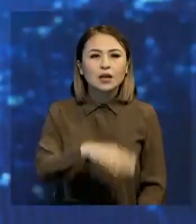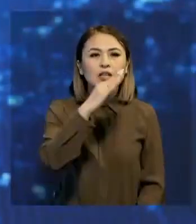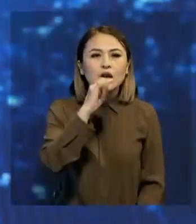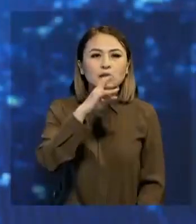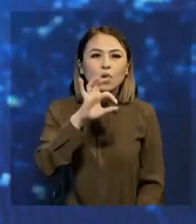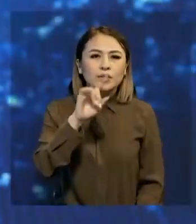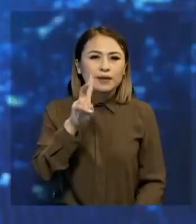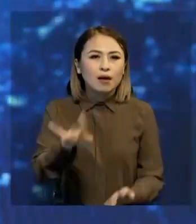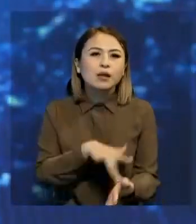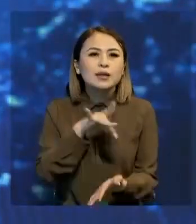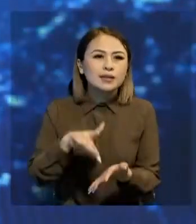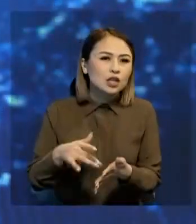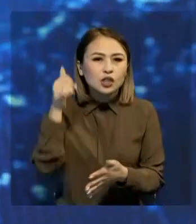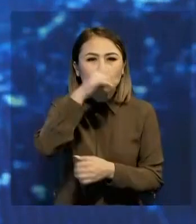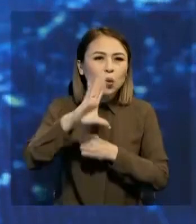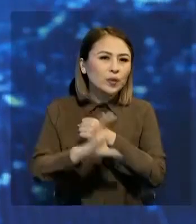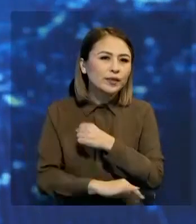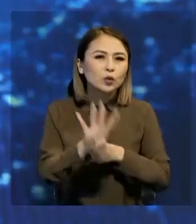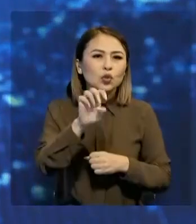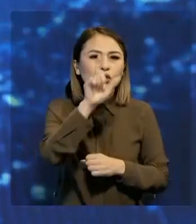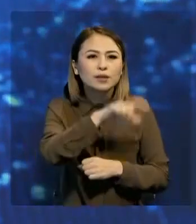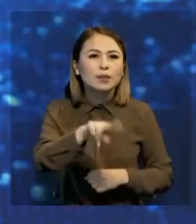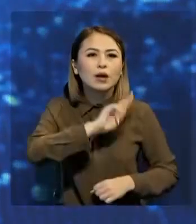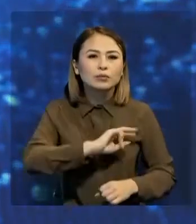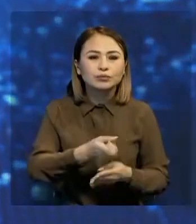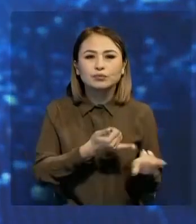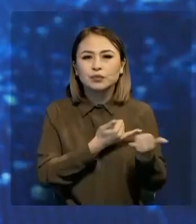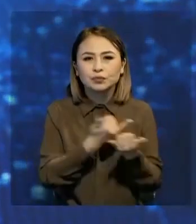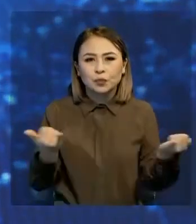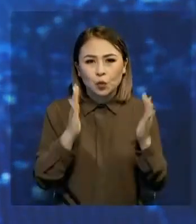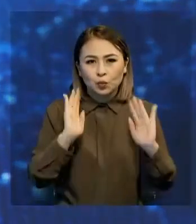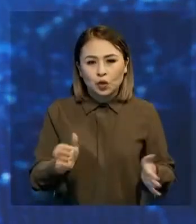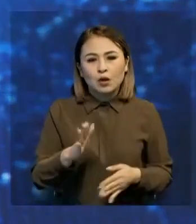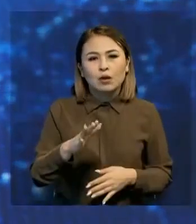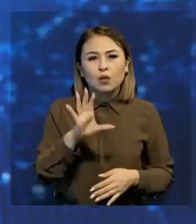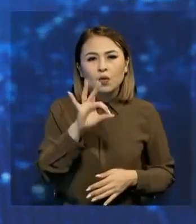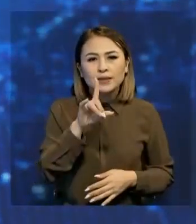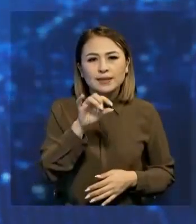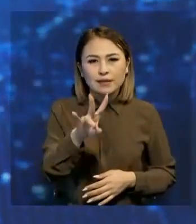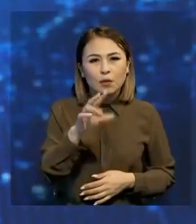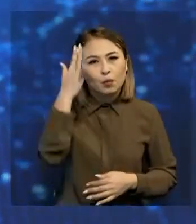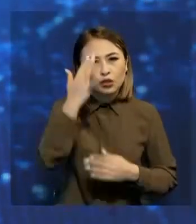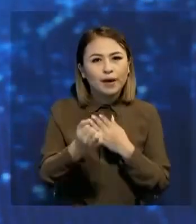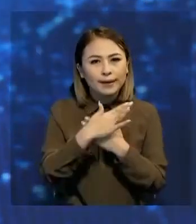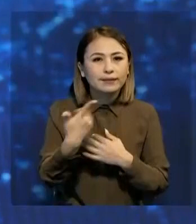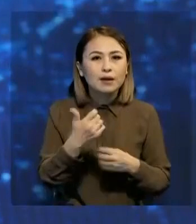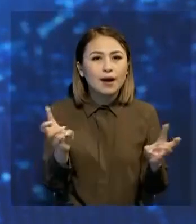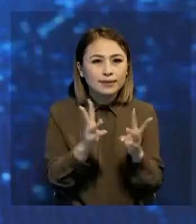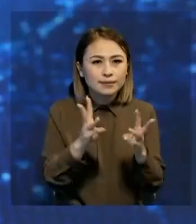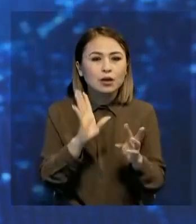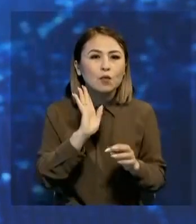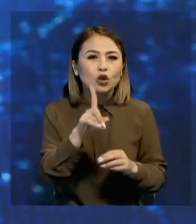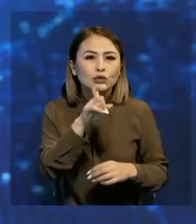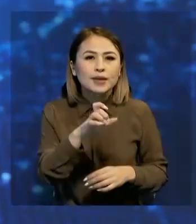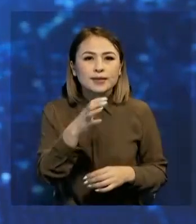Жаңа өзен қаласында жыл соңына дейін 400 адам жұмыспен қамтылады. Қазір өзен мұнай газ акционерлік қоғамында 100, сервистік